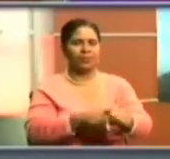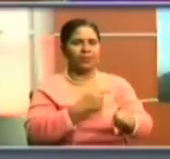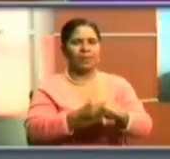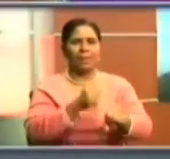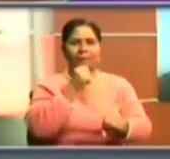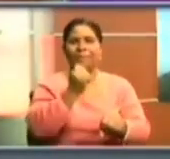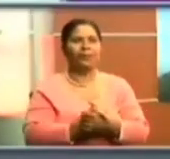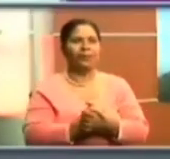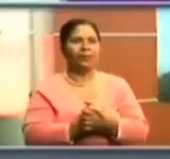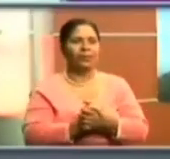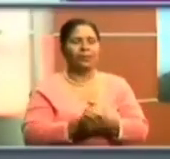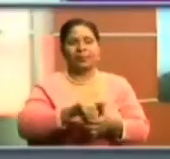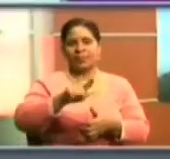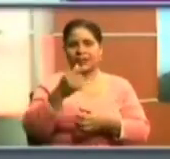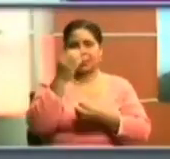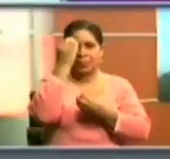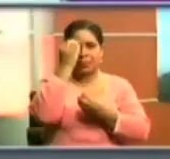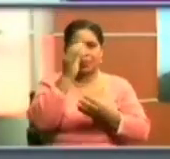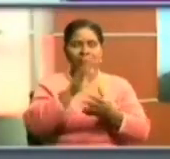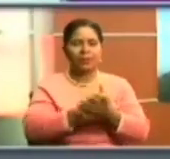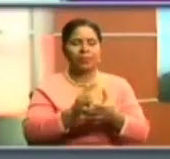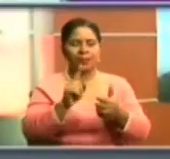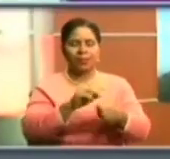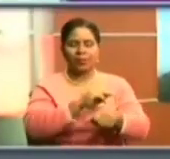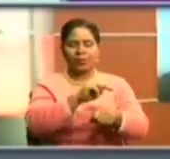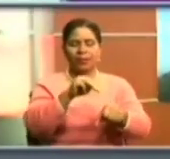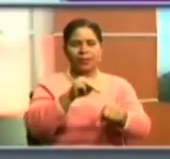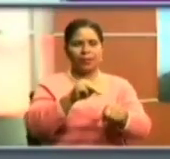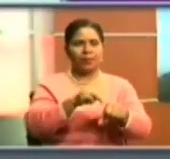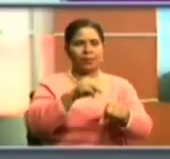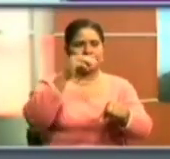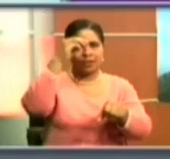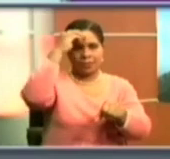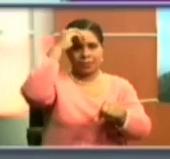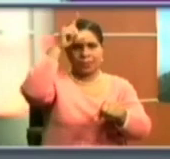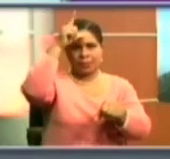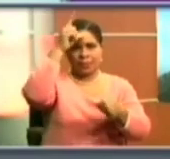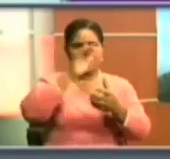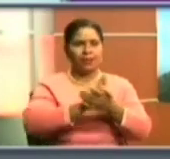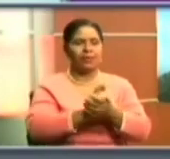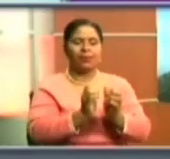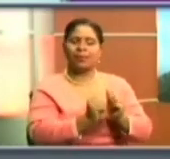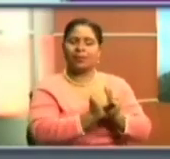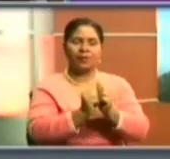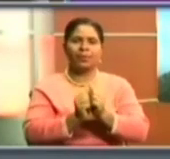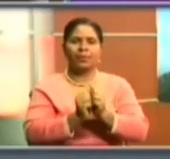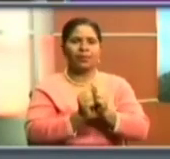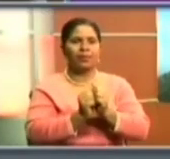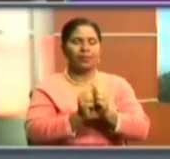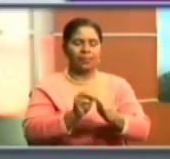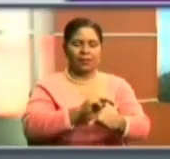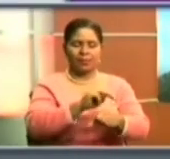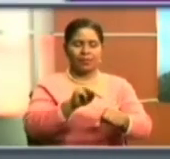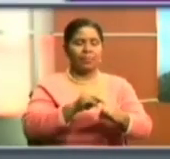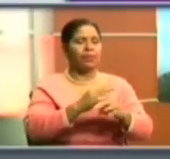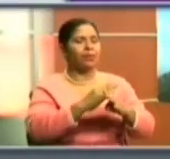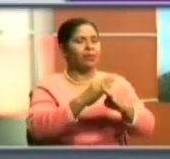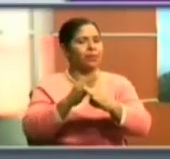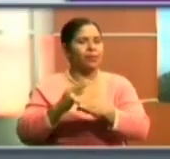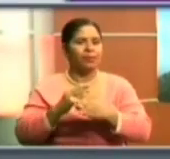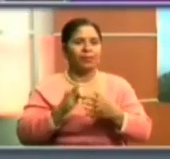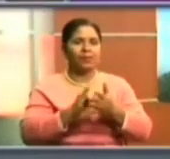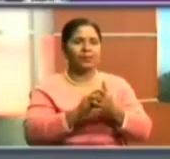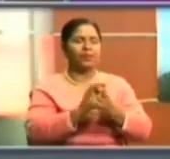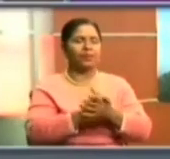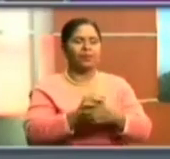nous de dossier. L'autre information, Premier ministre Jacques-Guy Lafontaine, qui était accompagné avec le ministre Défense Hervé